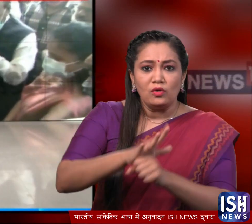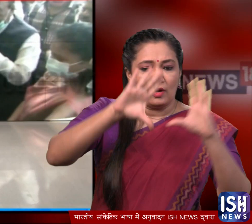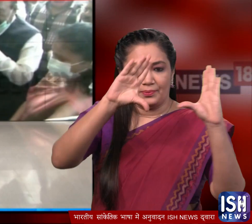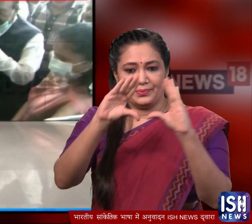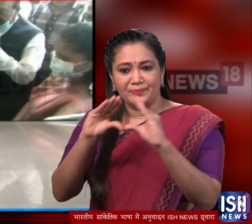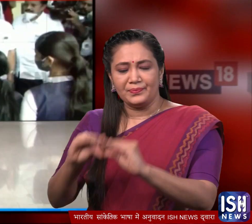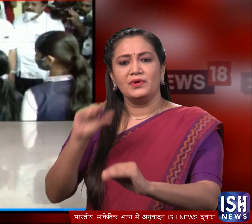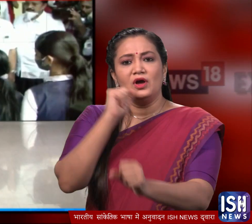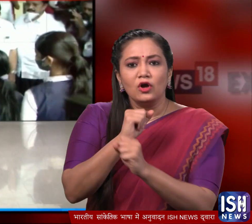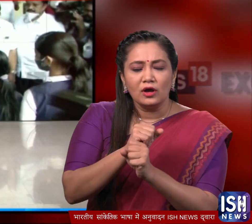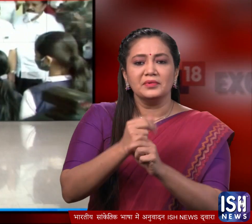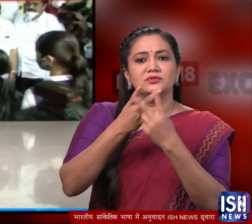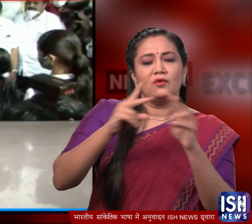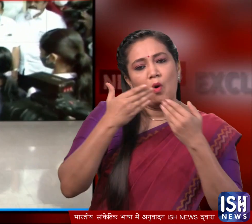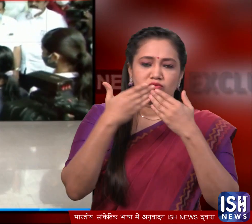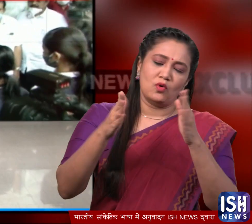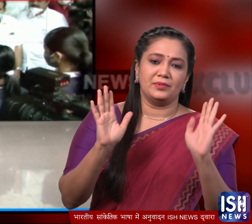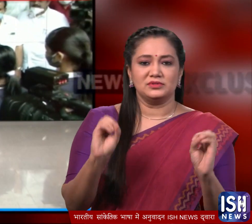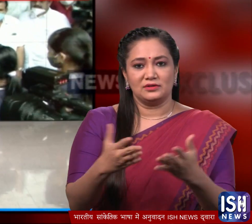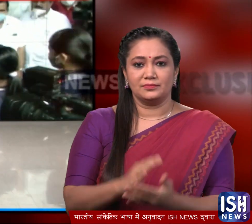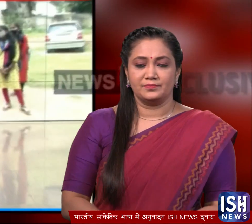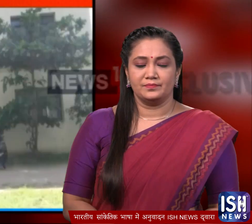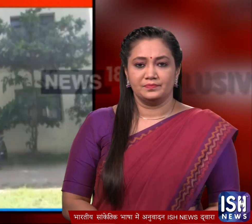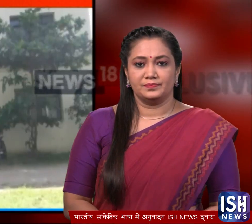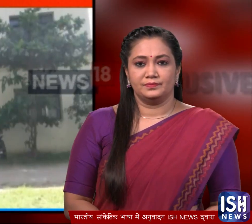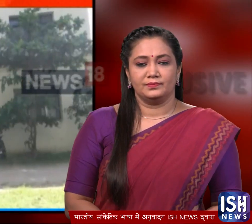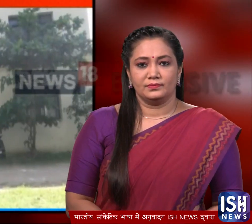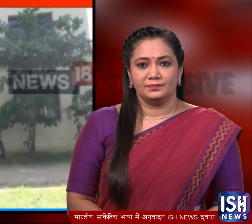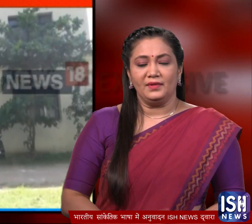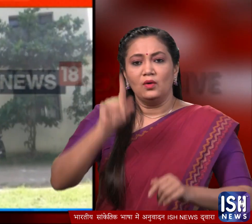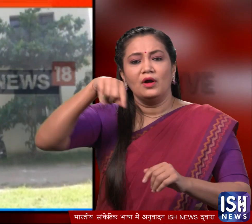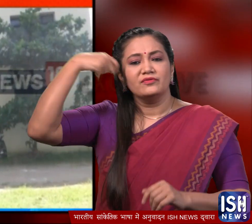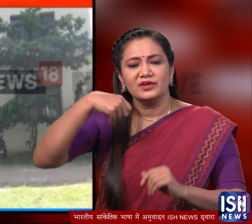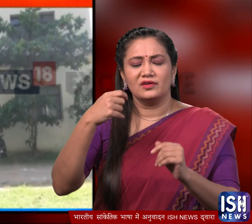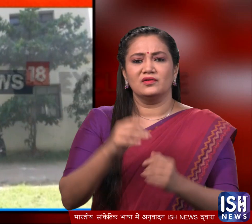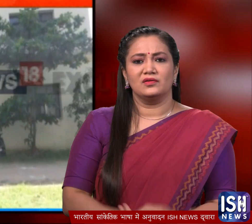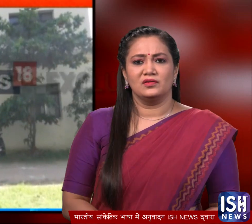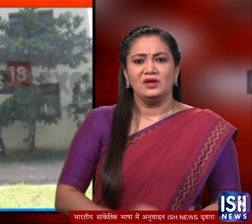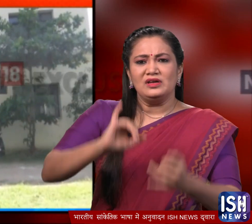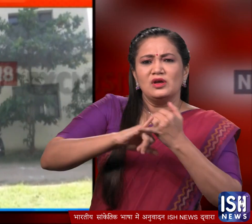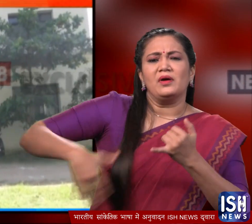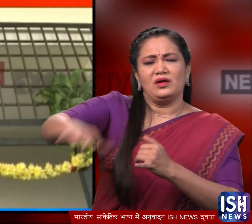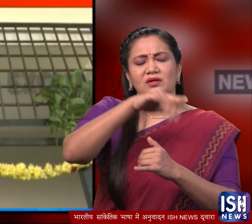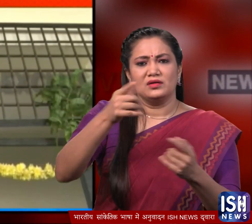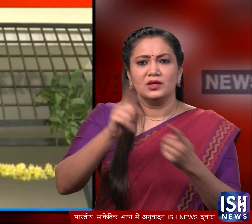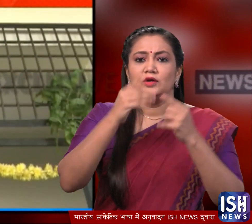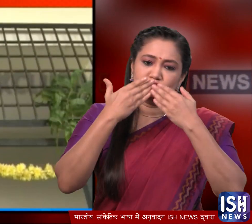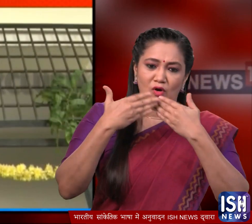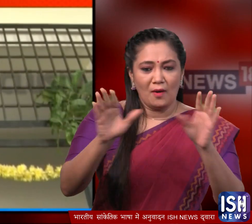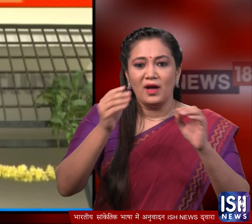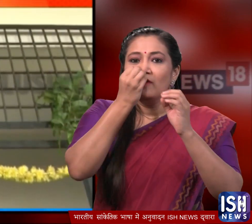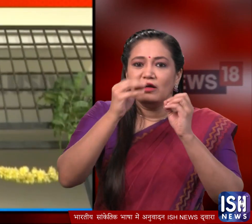मामलों में कमी आने के बाद सरकार ने इन स्कूलों को खोलने का फैसला लिया, जिसकी एक तस्वीर राज्य के शिवमोगा से सामने आई, जहां एक